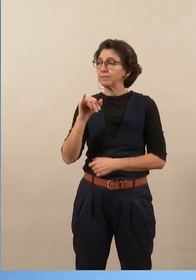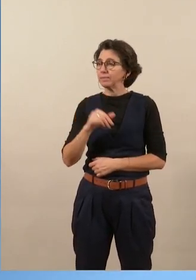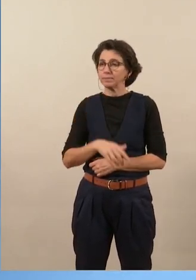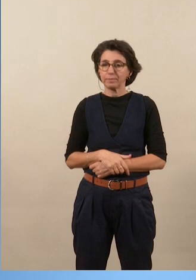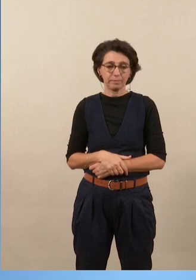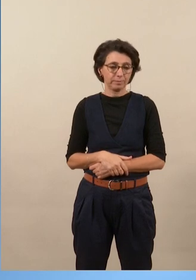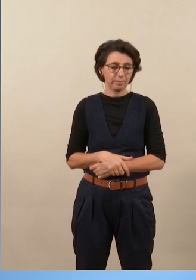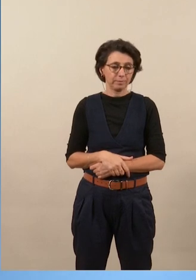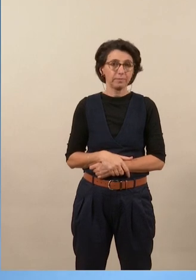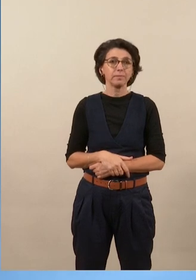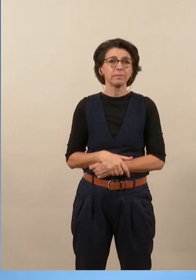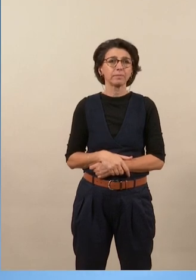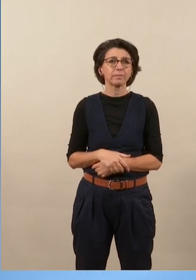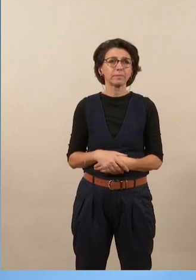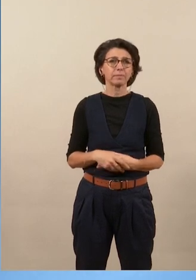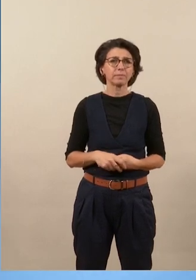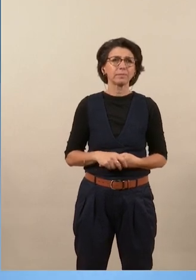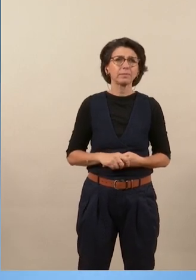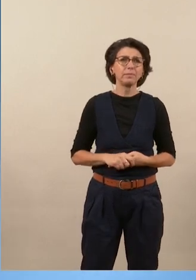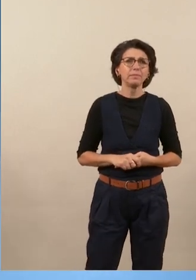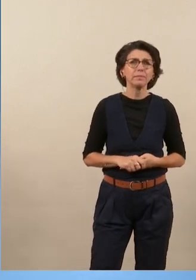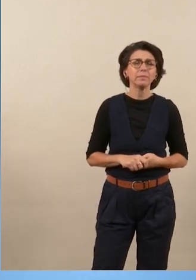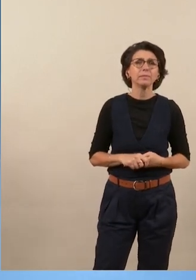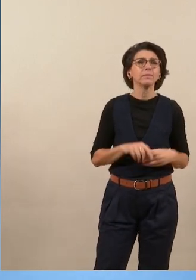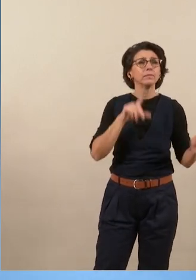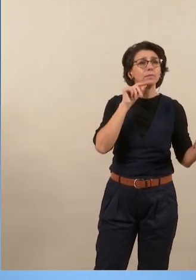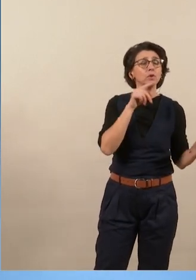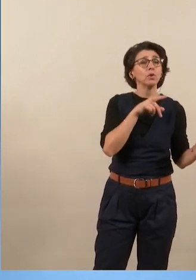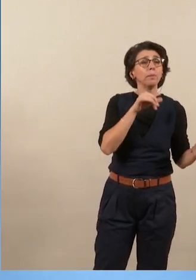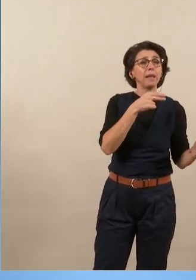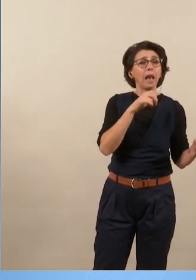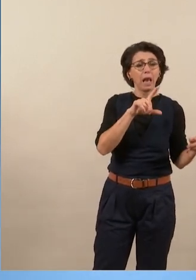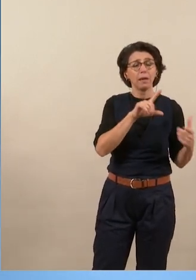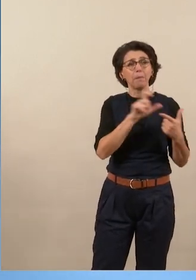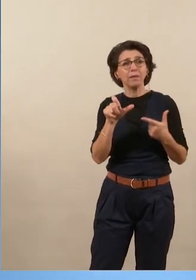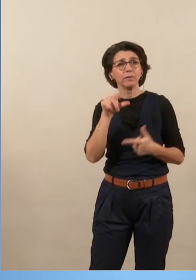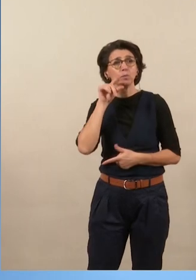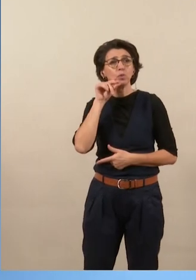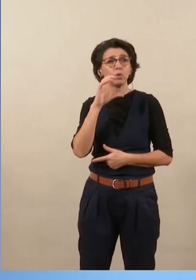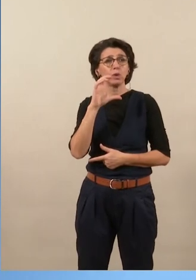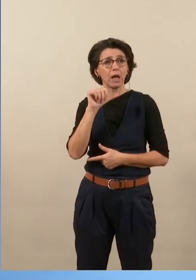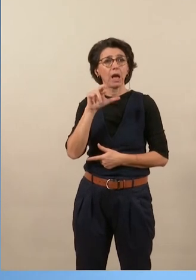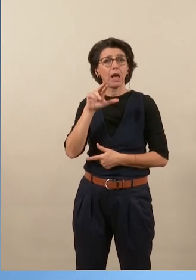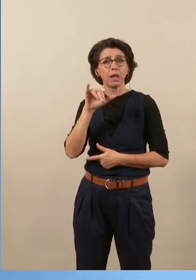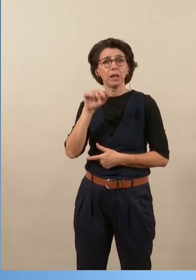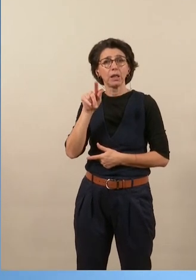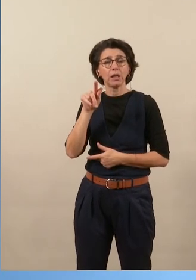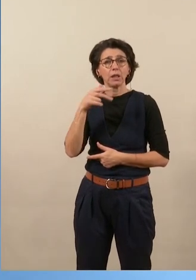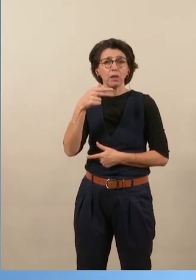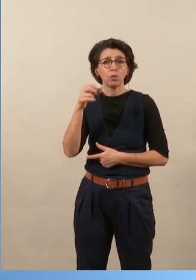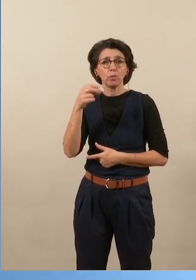spin non à tous là Monsieur Pinel et Monsieur Carignon ça fera tous oui je